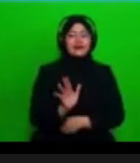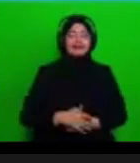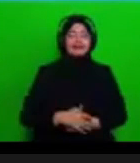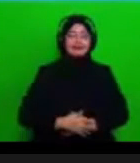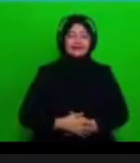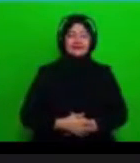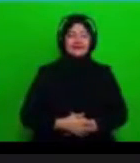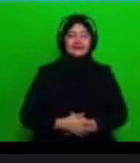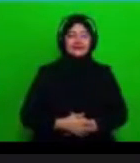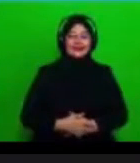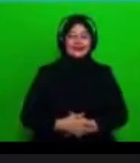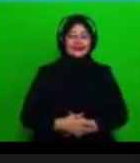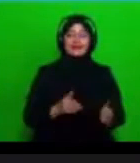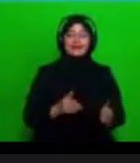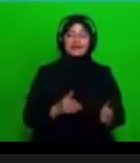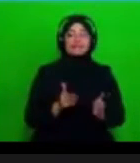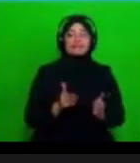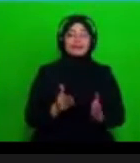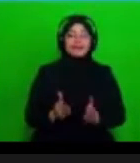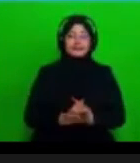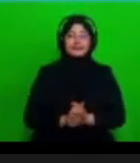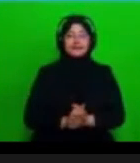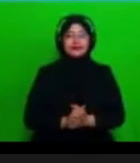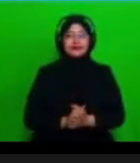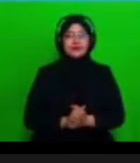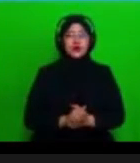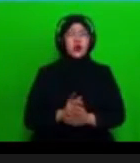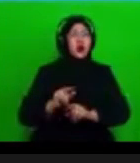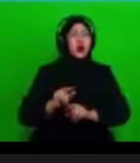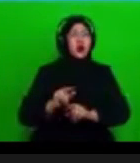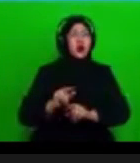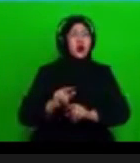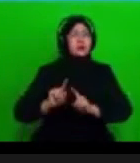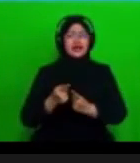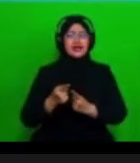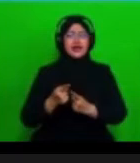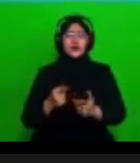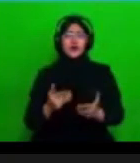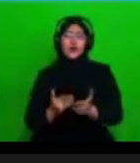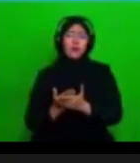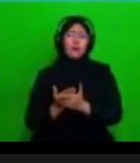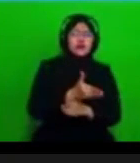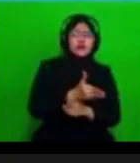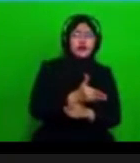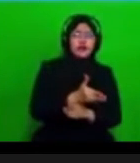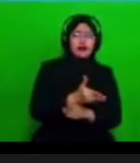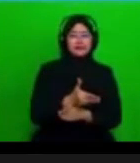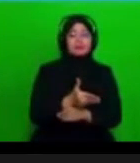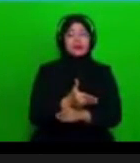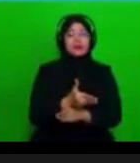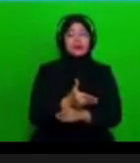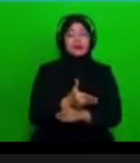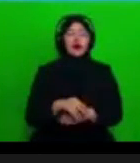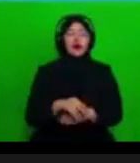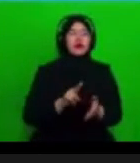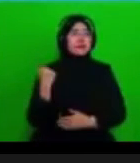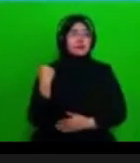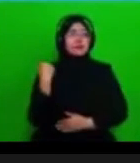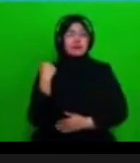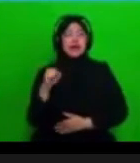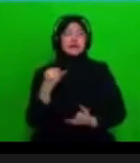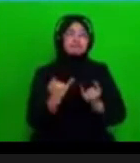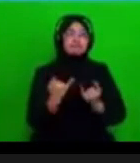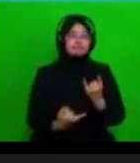dipersulit. Ya. Slide berikutnya yang ke-11, ini terobosan yang so far, yang terakhir yaitu kampus merdeka vokasi. Nah, ini